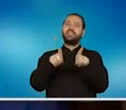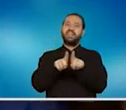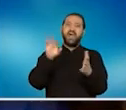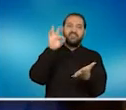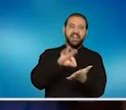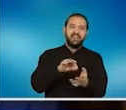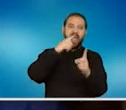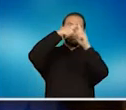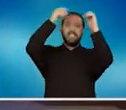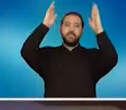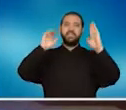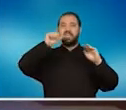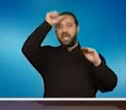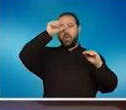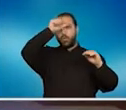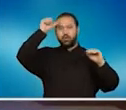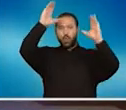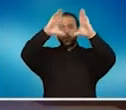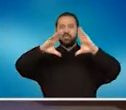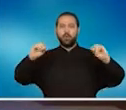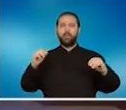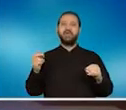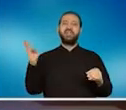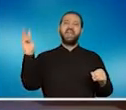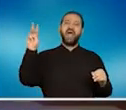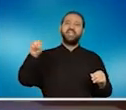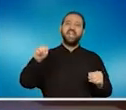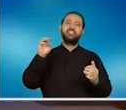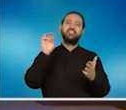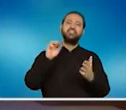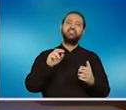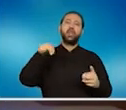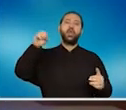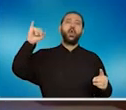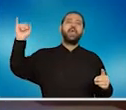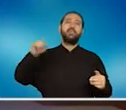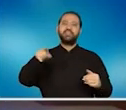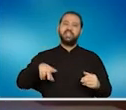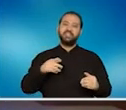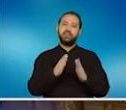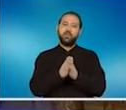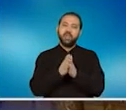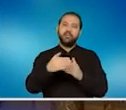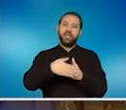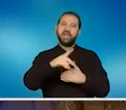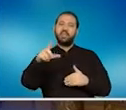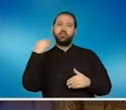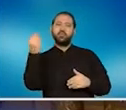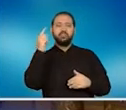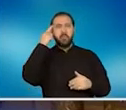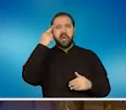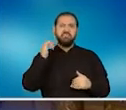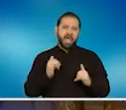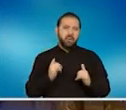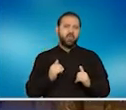de Biserica Ortodoxă Română, la 30 noiembrie, și ei sunt rugători pentru noi înaintea lui Dumnezeu. Și mă gândeam